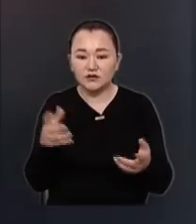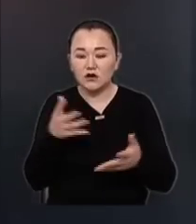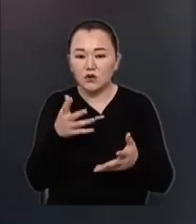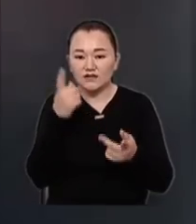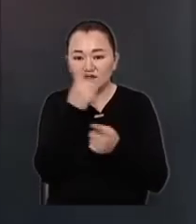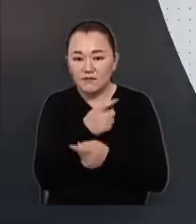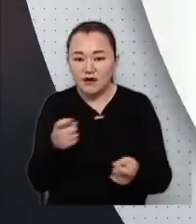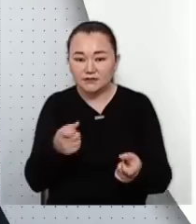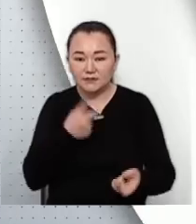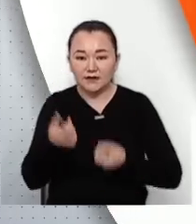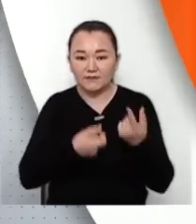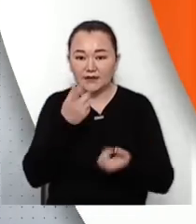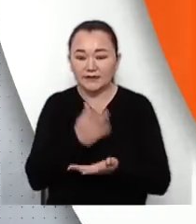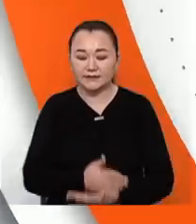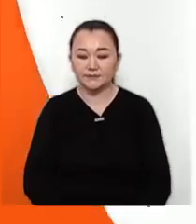ақпараттар шықты?